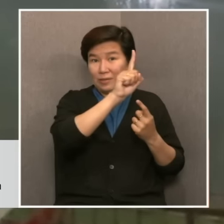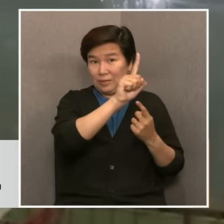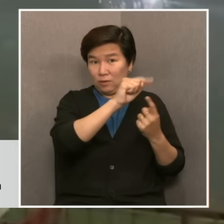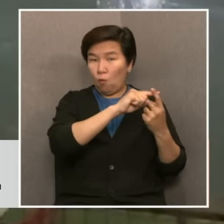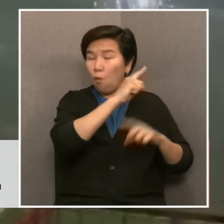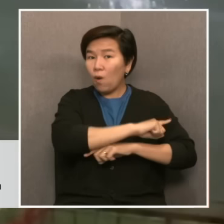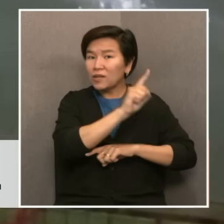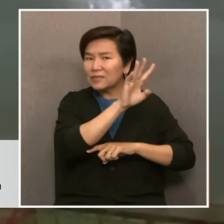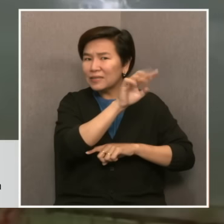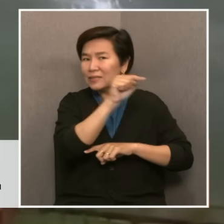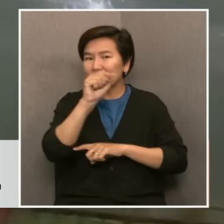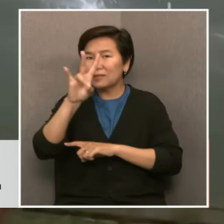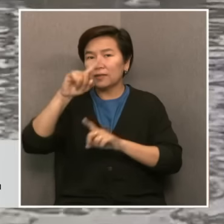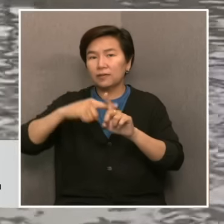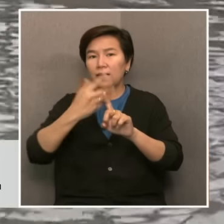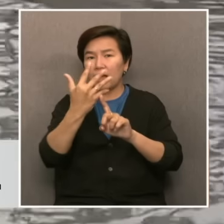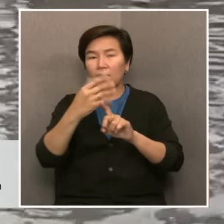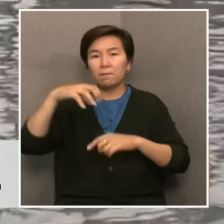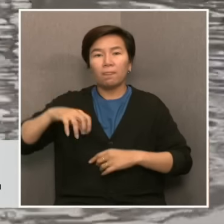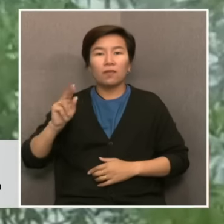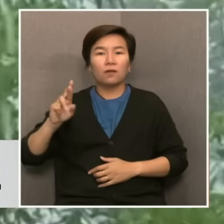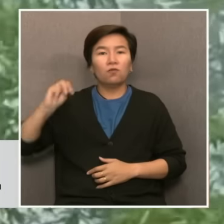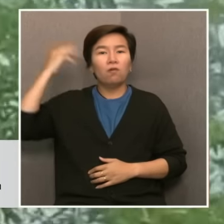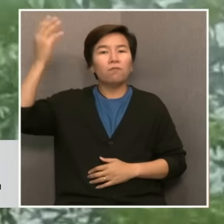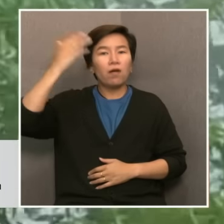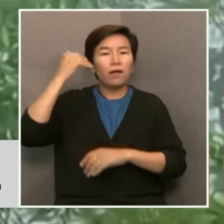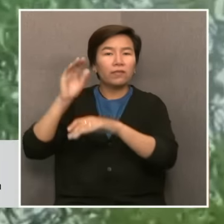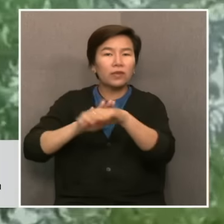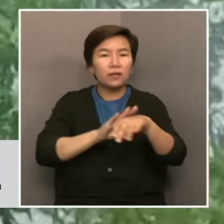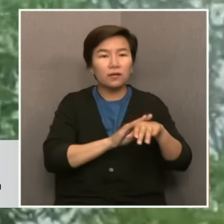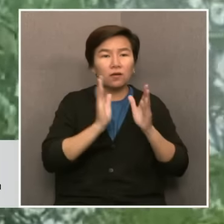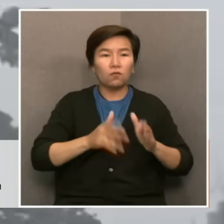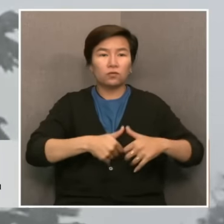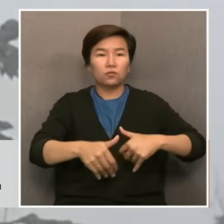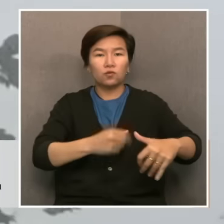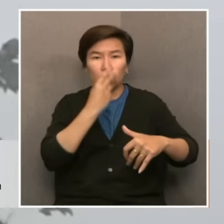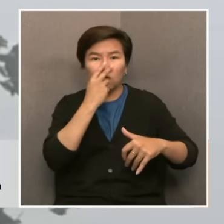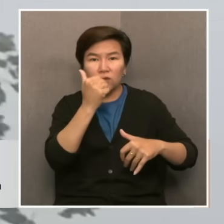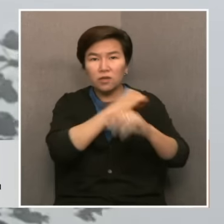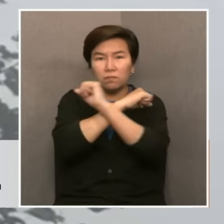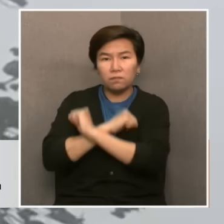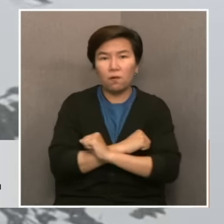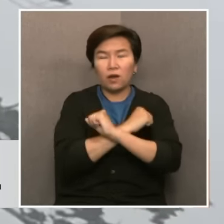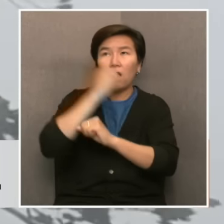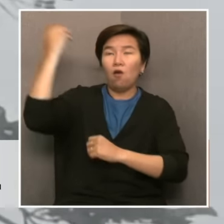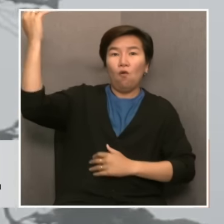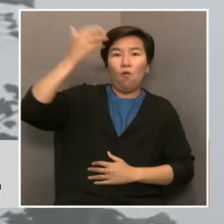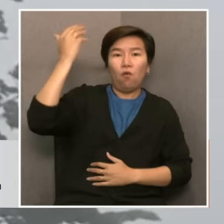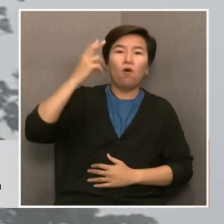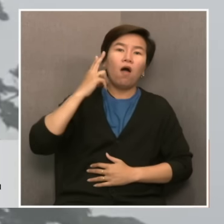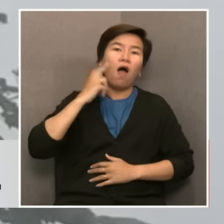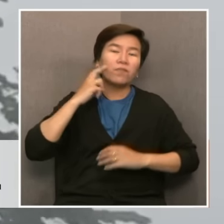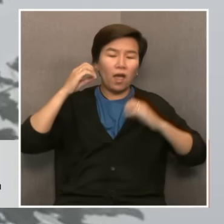นี้กรมอุตุย้ำเตือนประชาชนให้ระวังอันตรายจากพายุฝนฟ้าคะนองลมกระโชกแรงลูกเห็บตกในบางพื้น